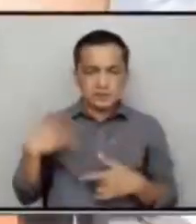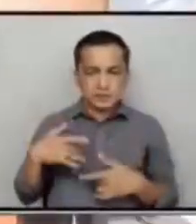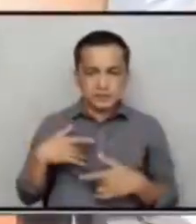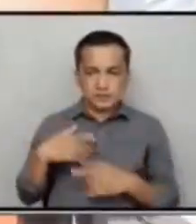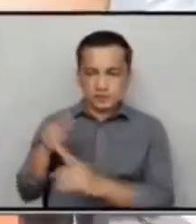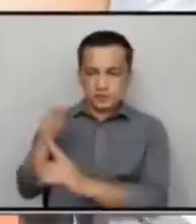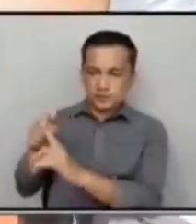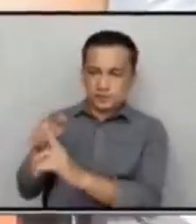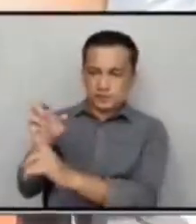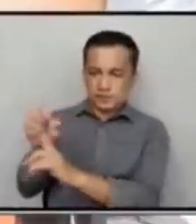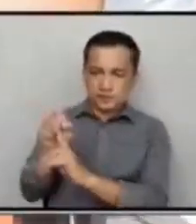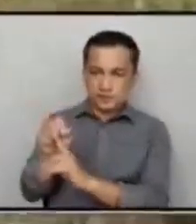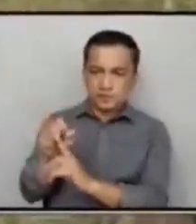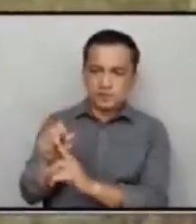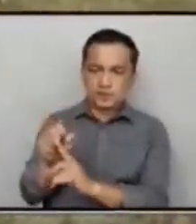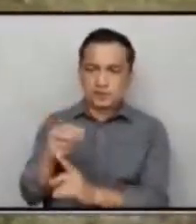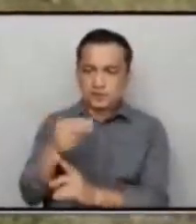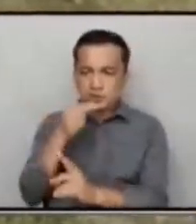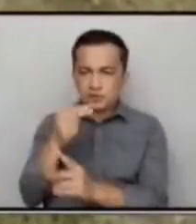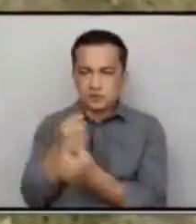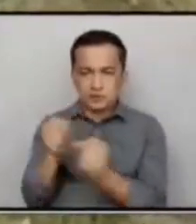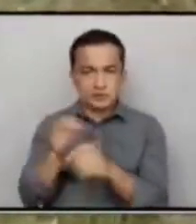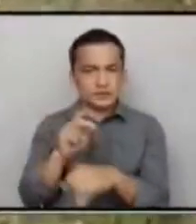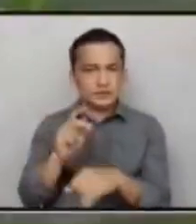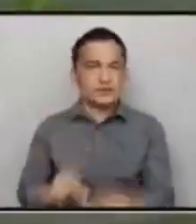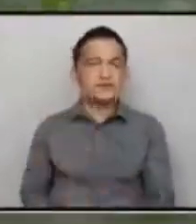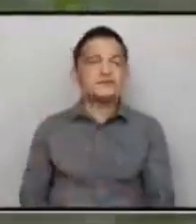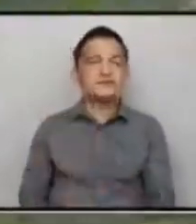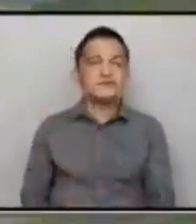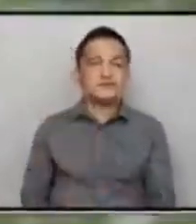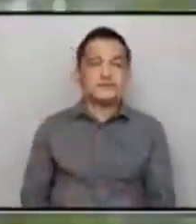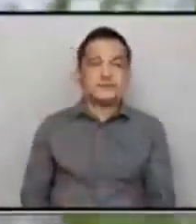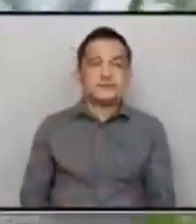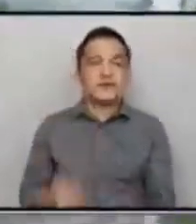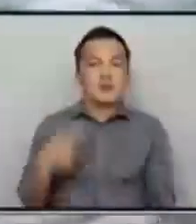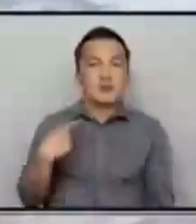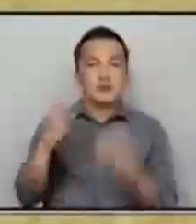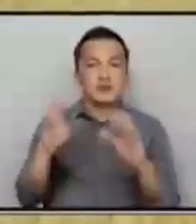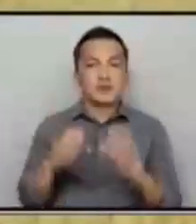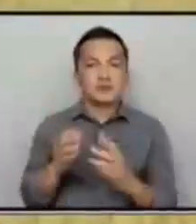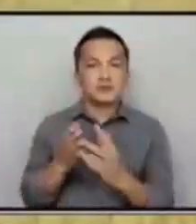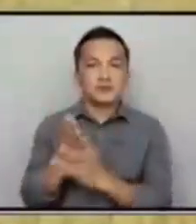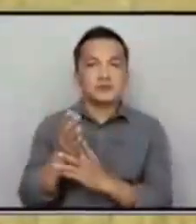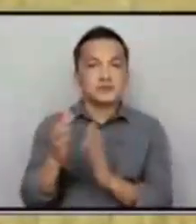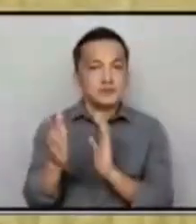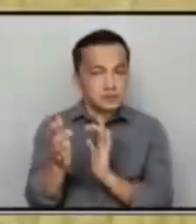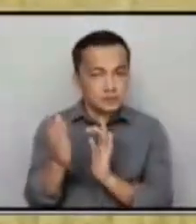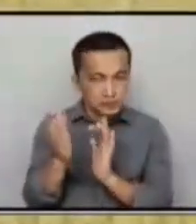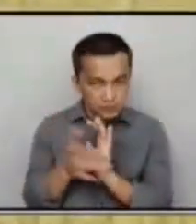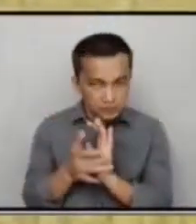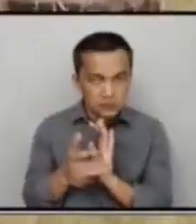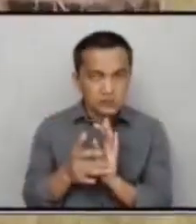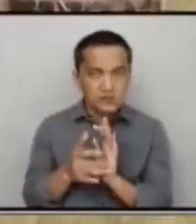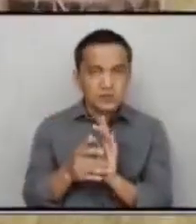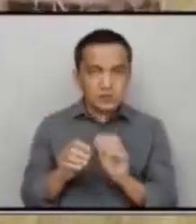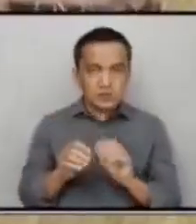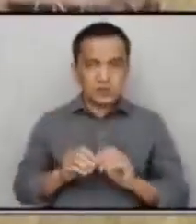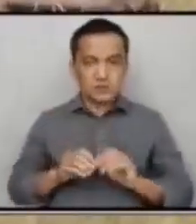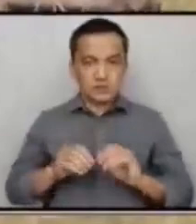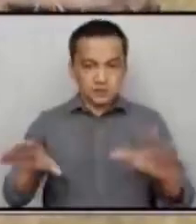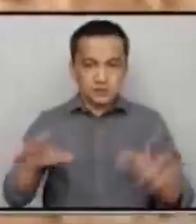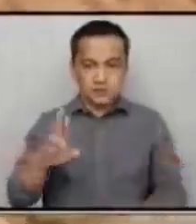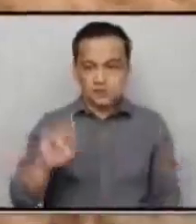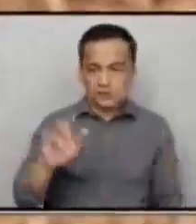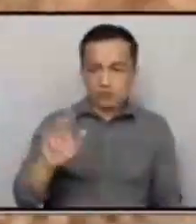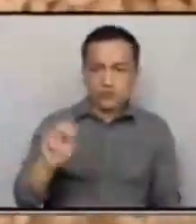ng nutrition security sa Pilipinas. Nariyan aniya ang climate resilient technology at mapalaganap ang urban at